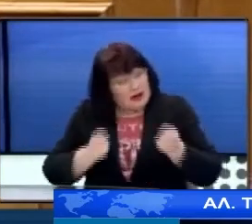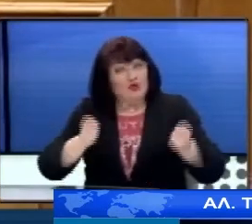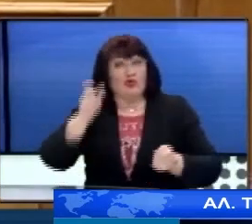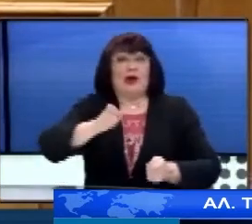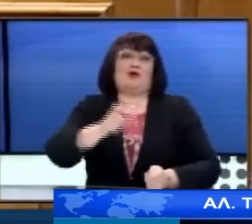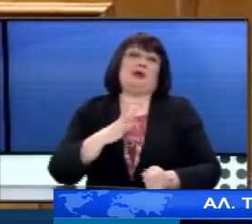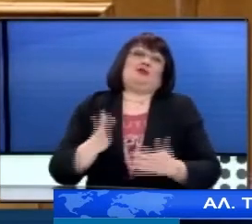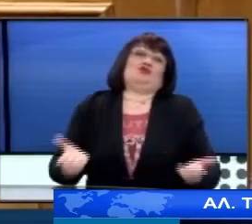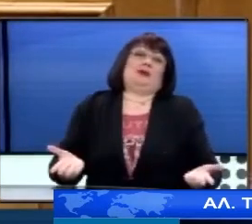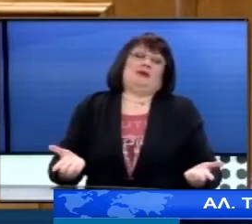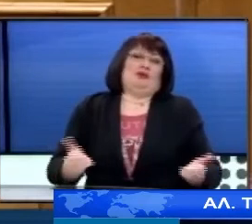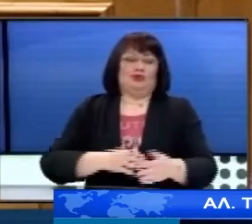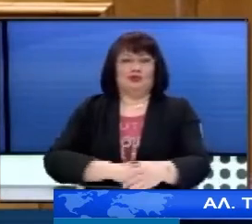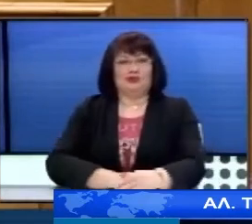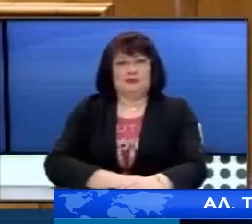των ανθρώπων γύρω μας.